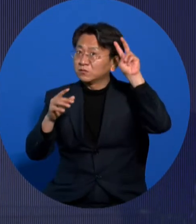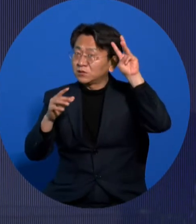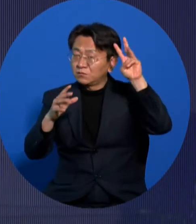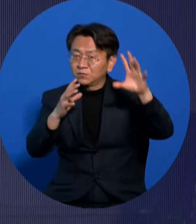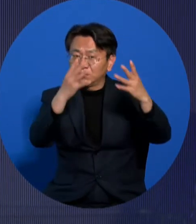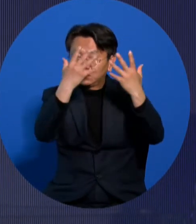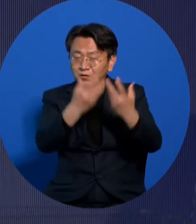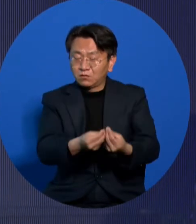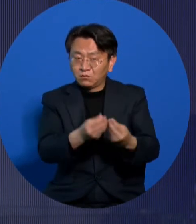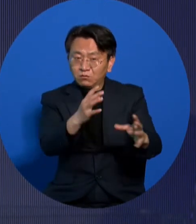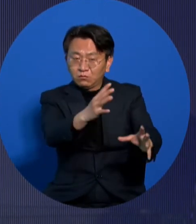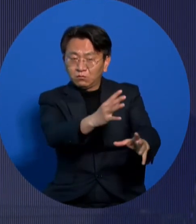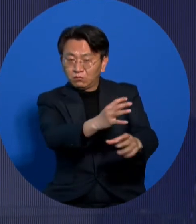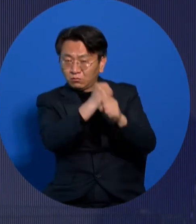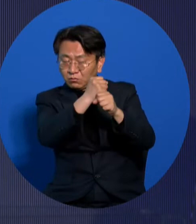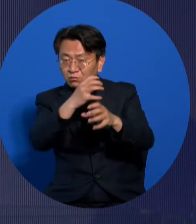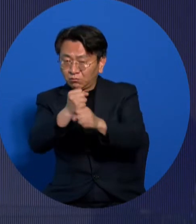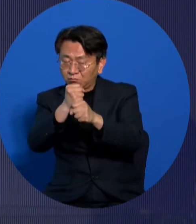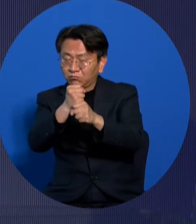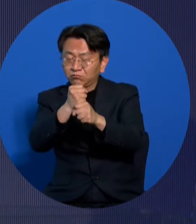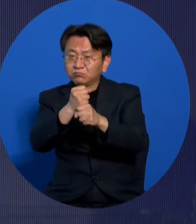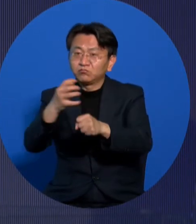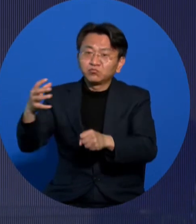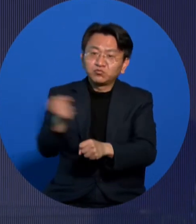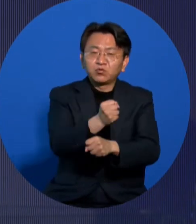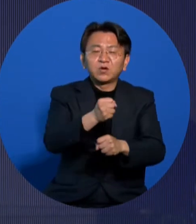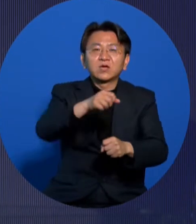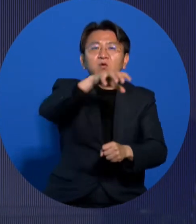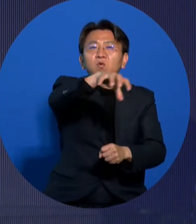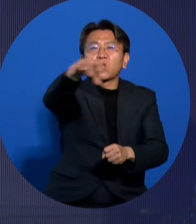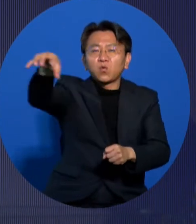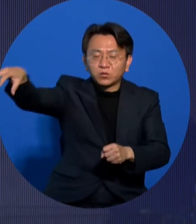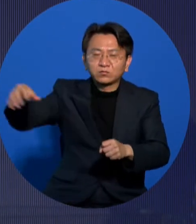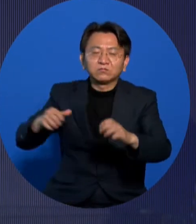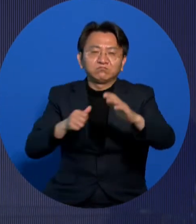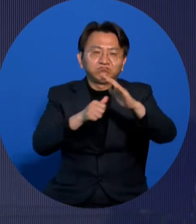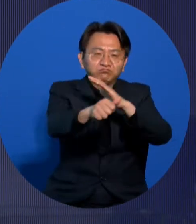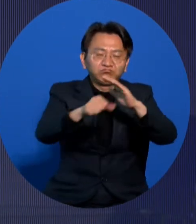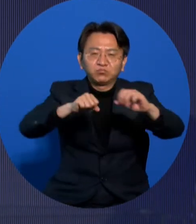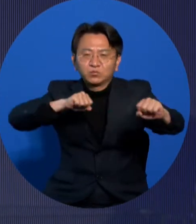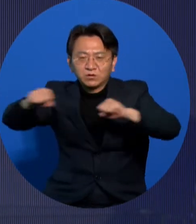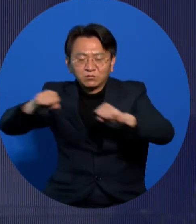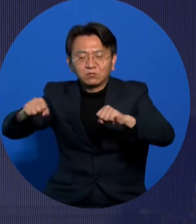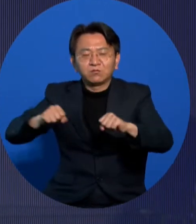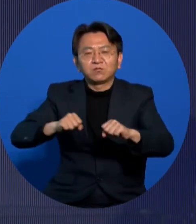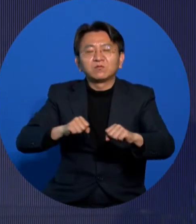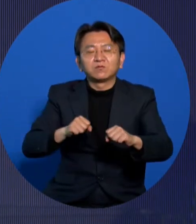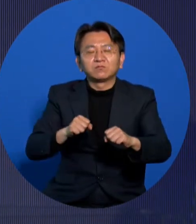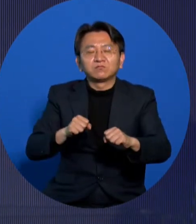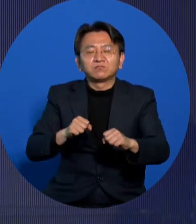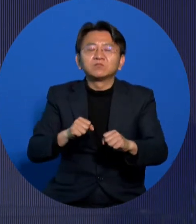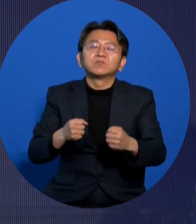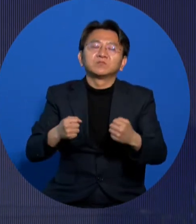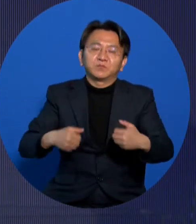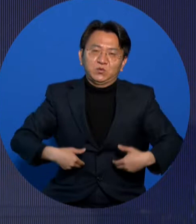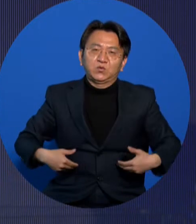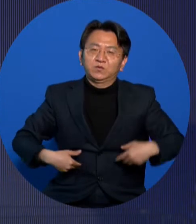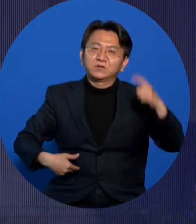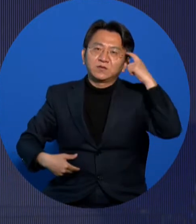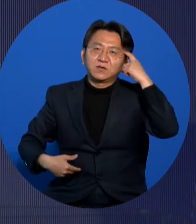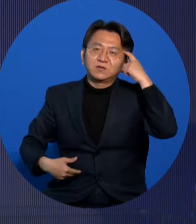하나씩 만들어가고 실천해 가야 되는 그런 것이 돼야 되지 않나 이렇게 생각합니다.